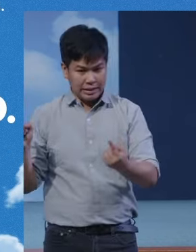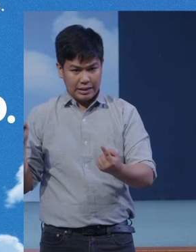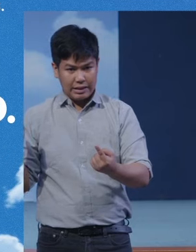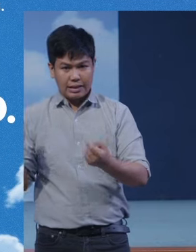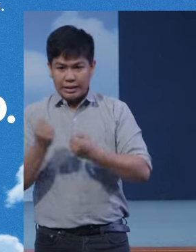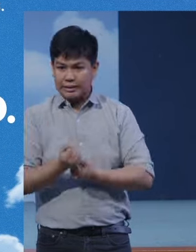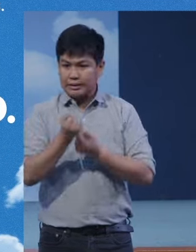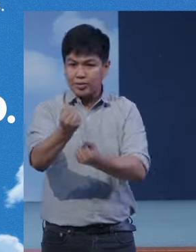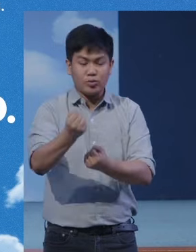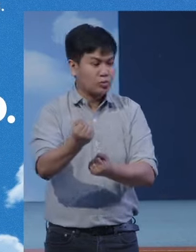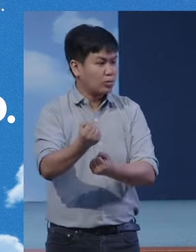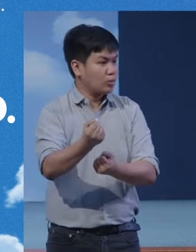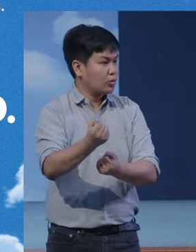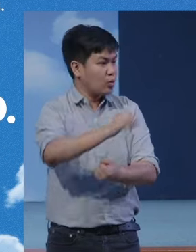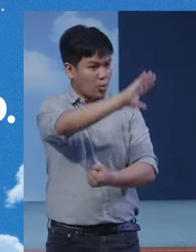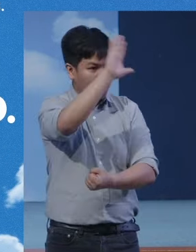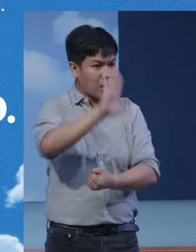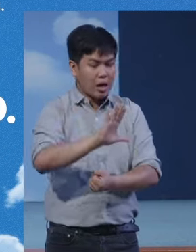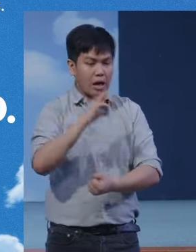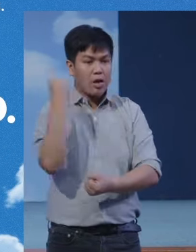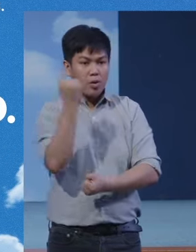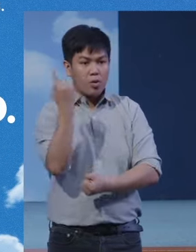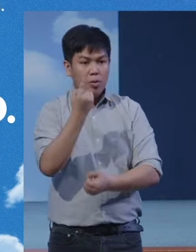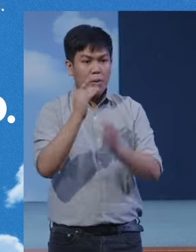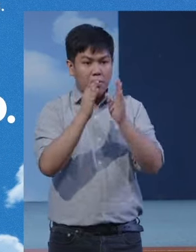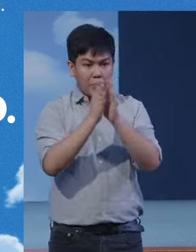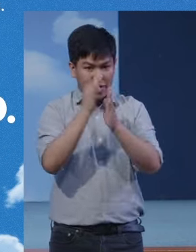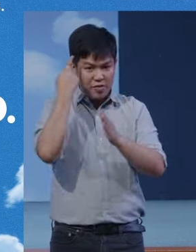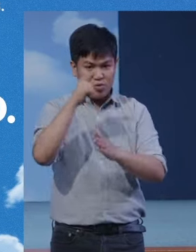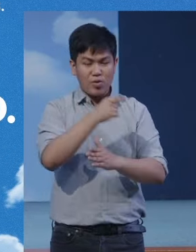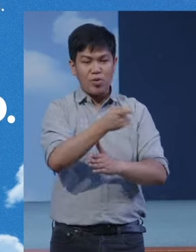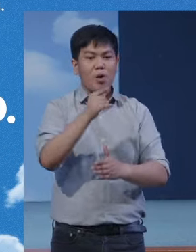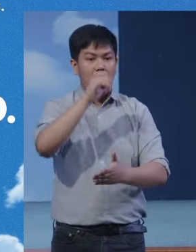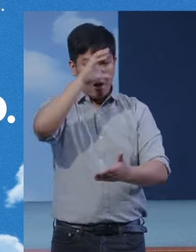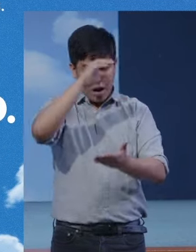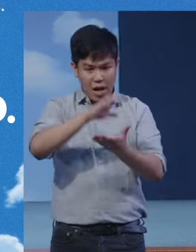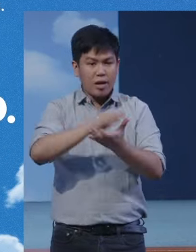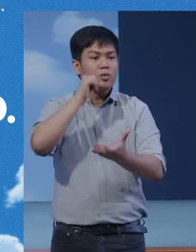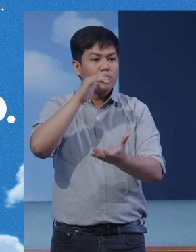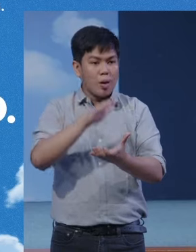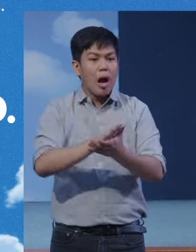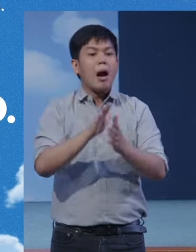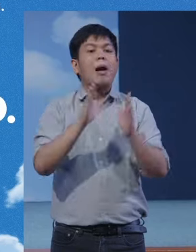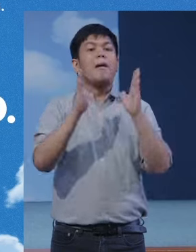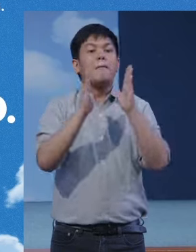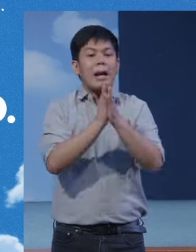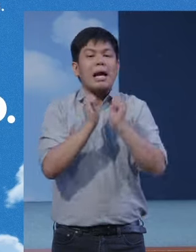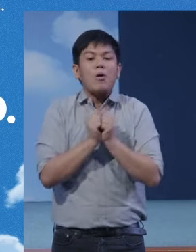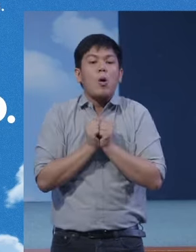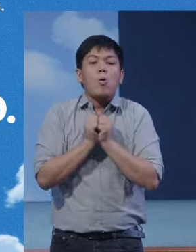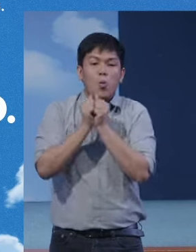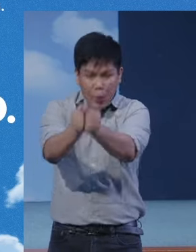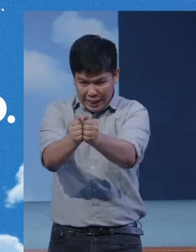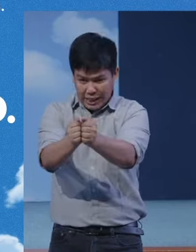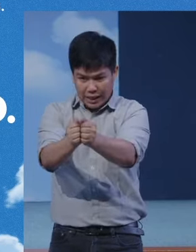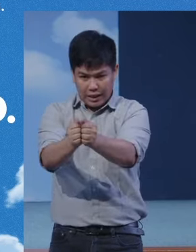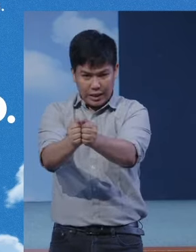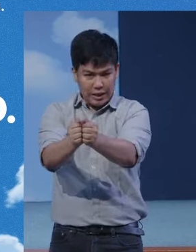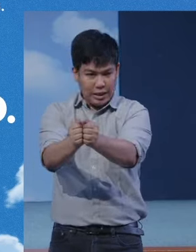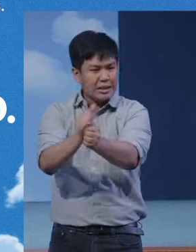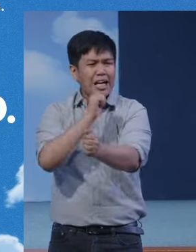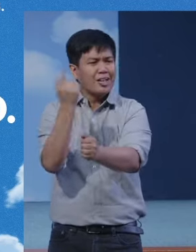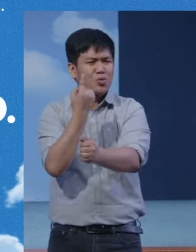karanasan don't Just pray for your spouse but pray with your